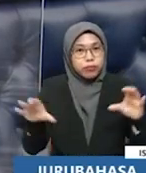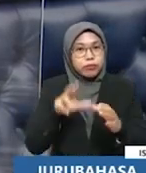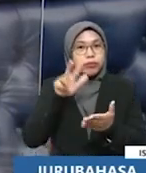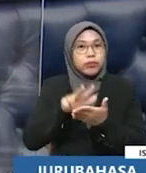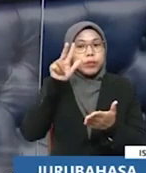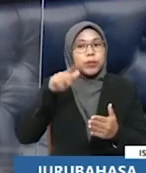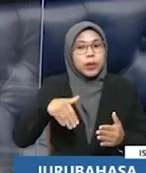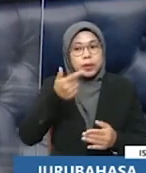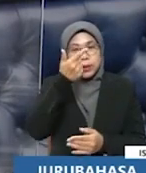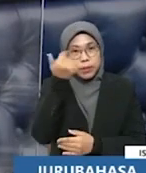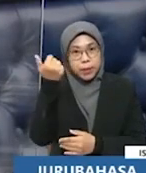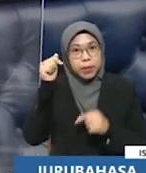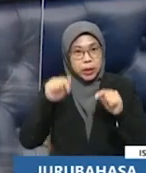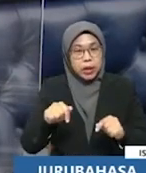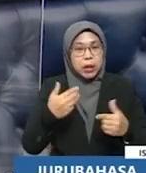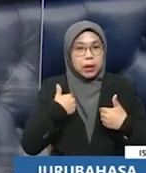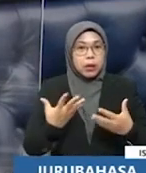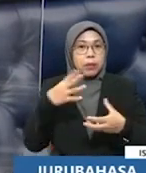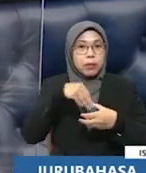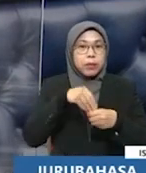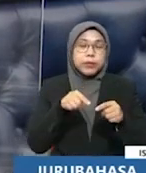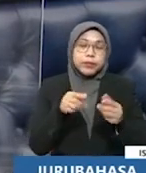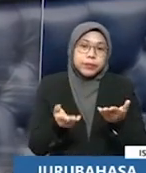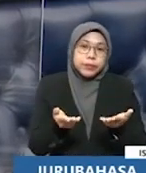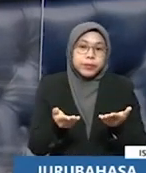dilaksanakan. Karena dia melibatkan